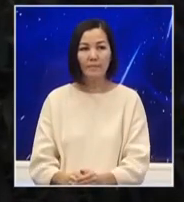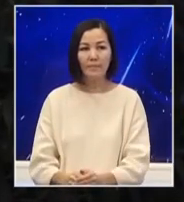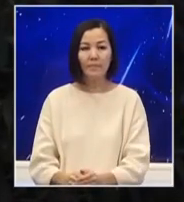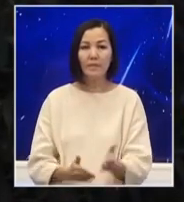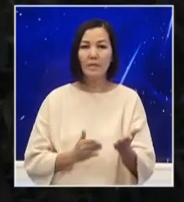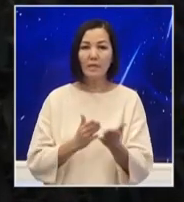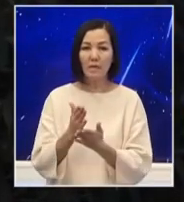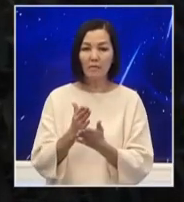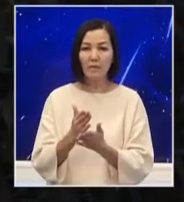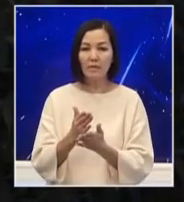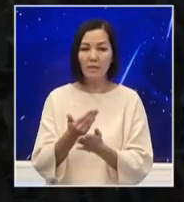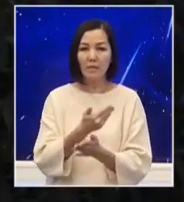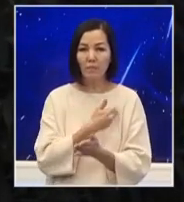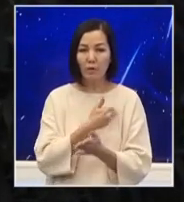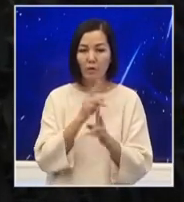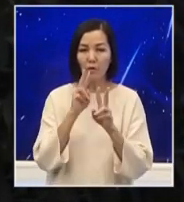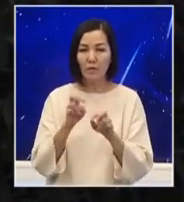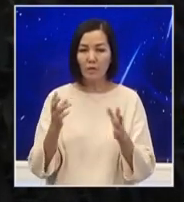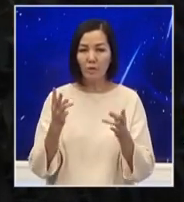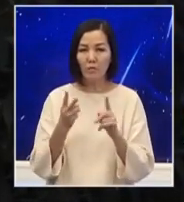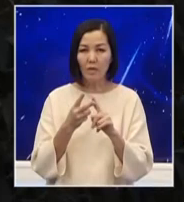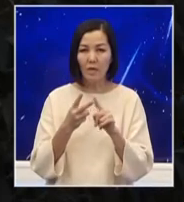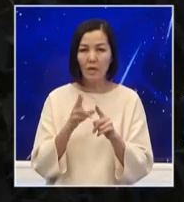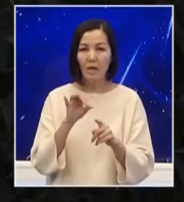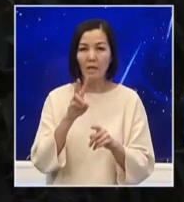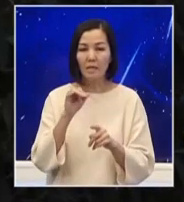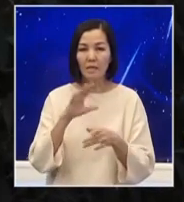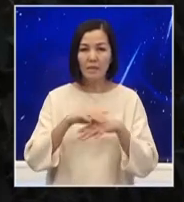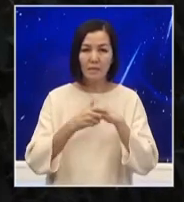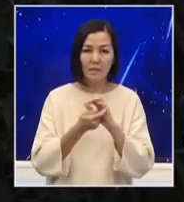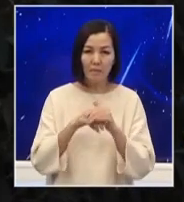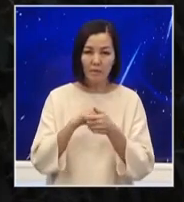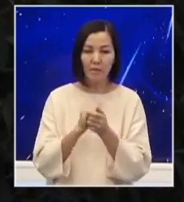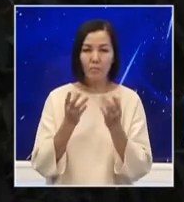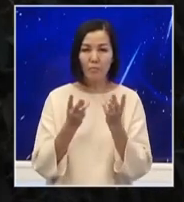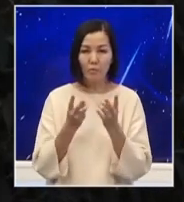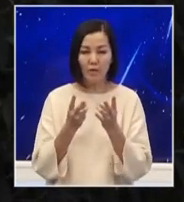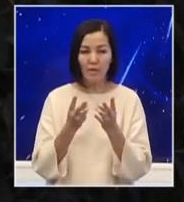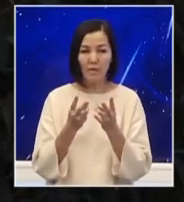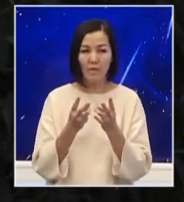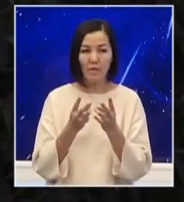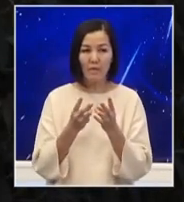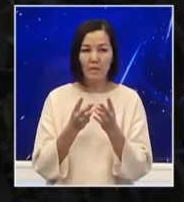термометрия болу керек, содан екіншіден антисептиктер болу керек, содан кейін